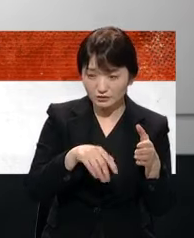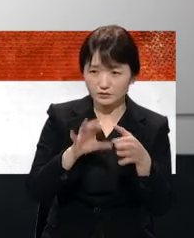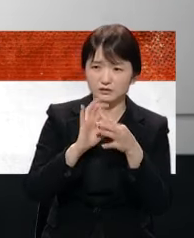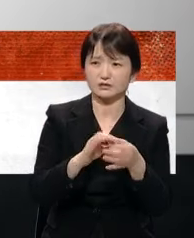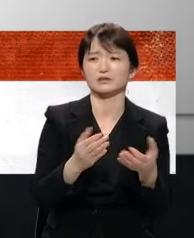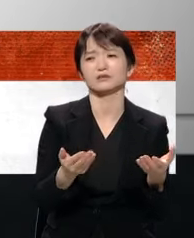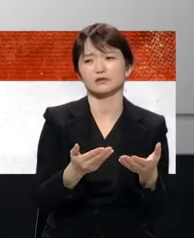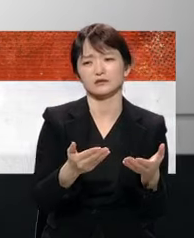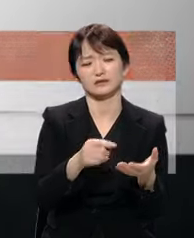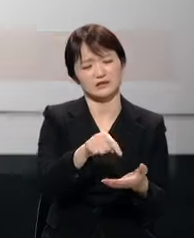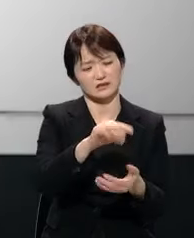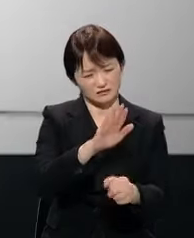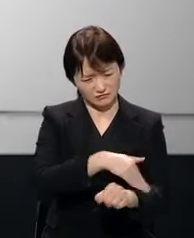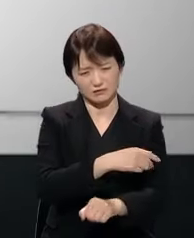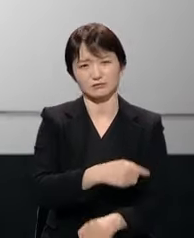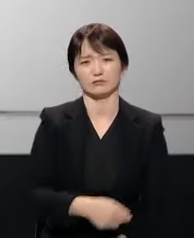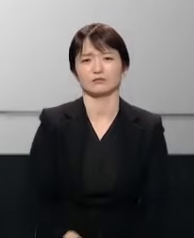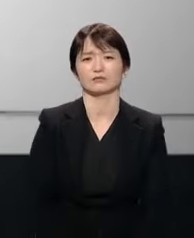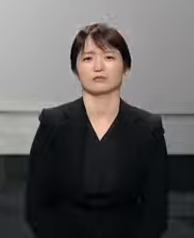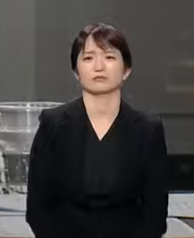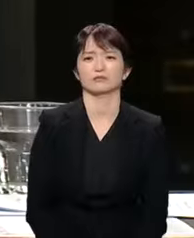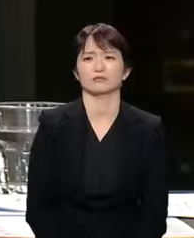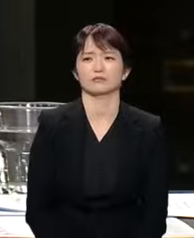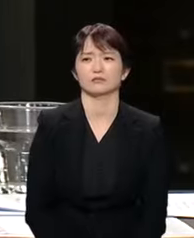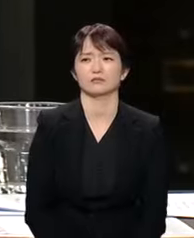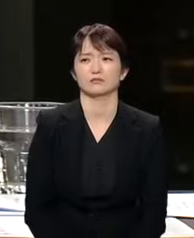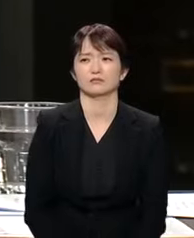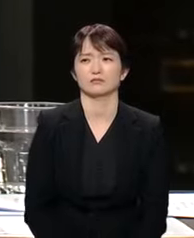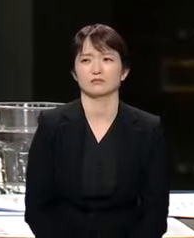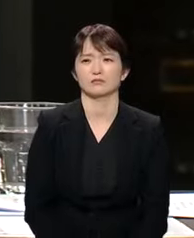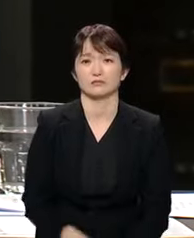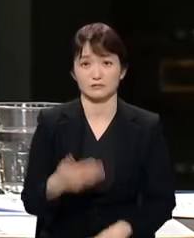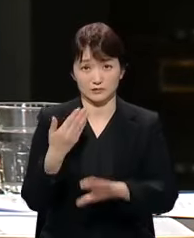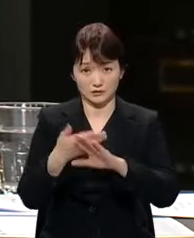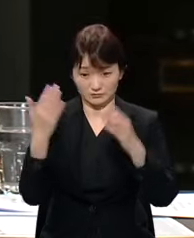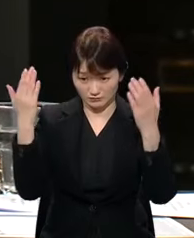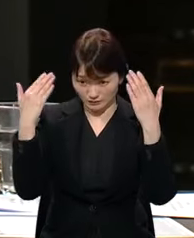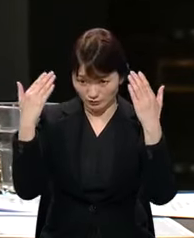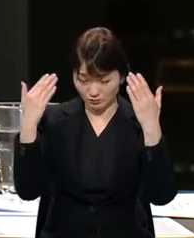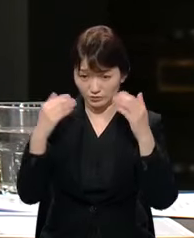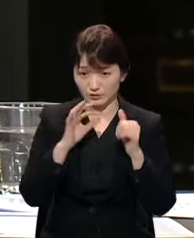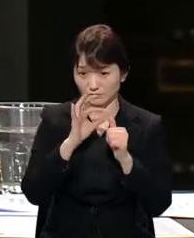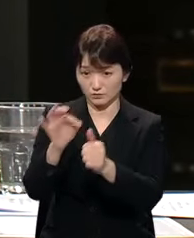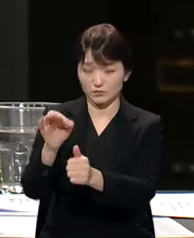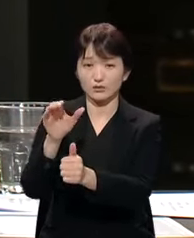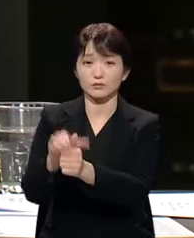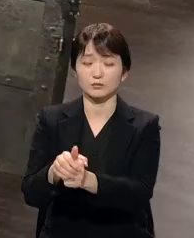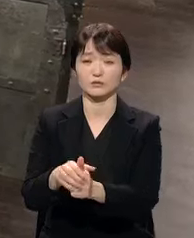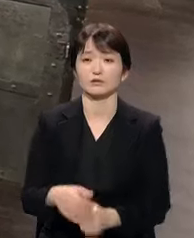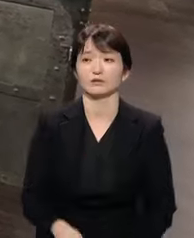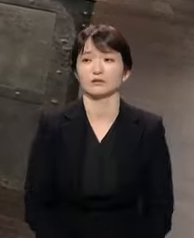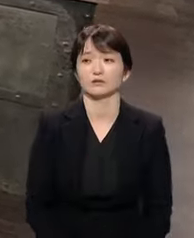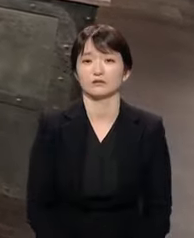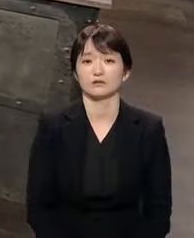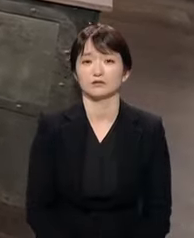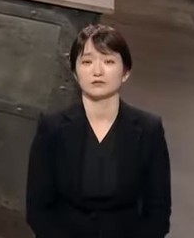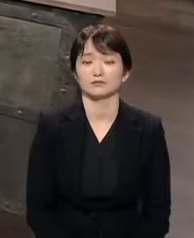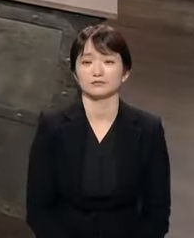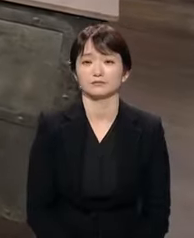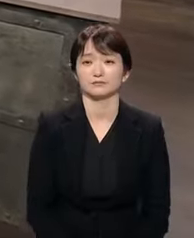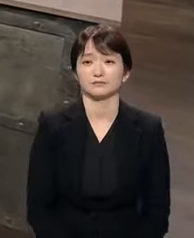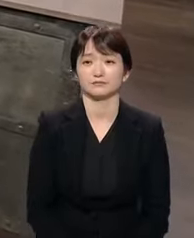이제 계속 근무한다는 그게 문제예요. 또 다른 학교에. 예, 다른 학교에 지금 일을 하고 있는 걸로